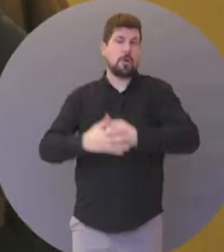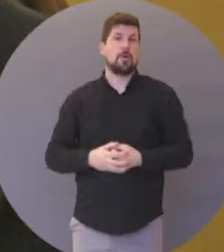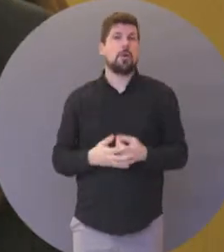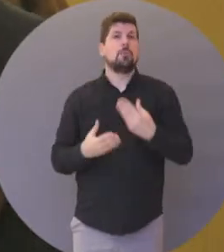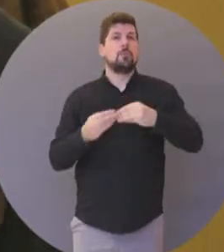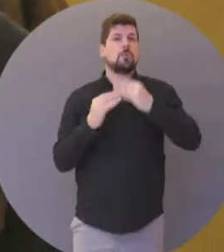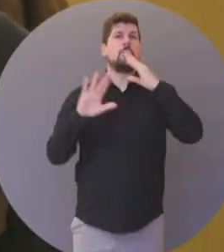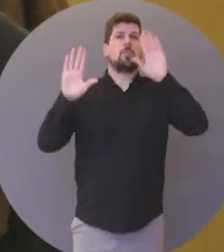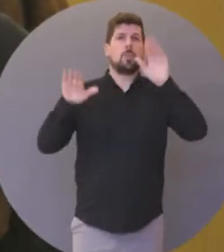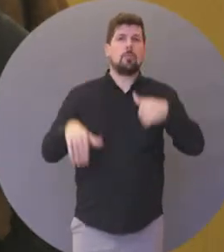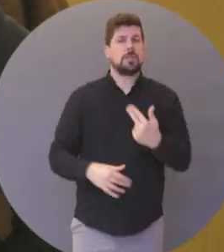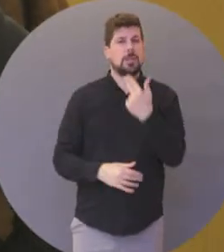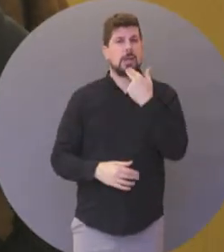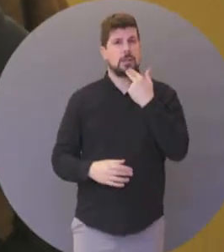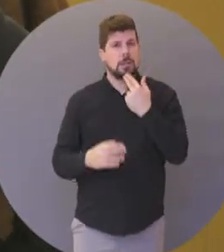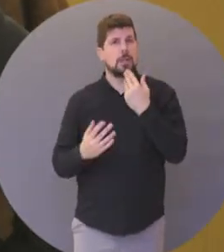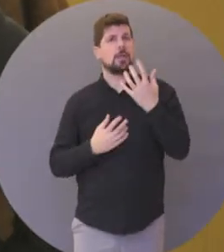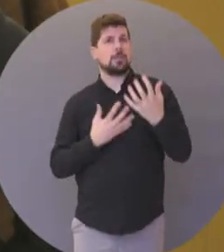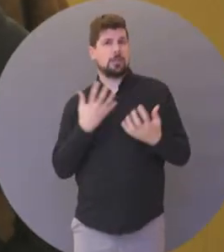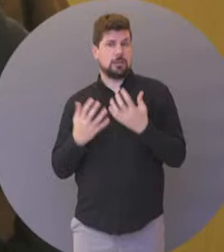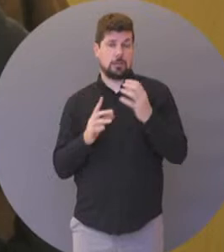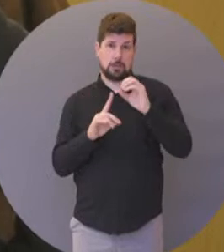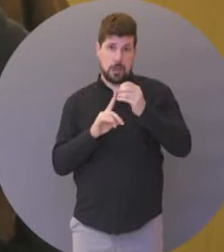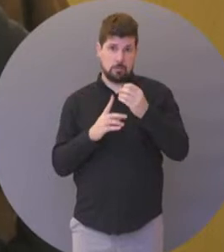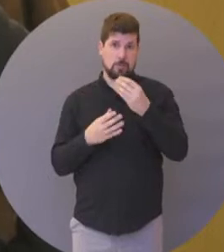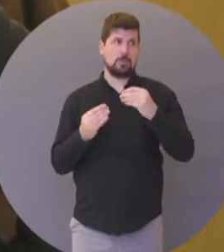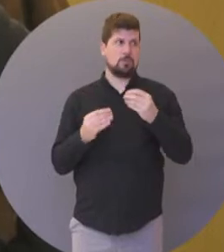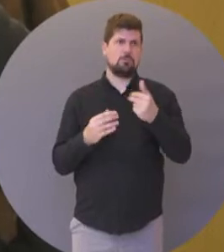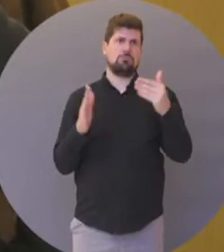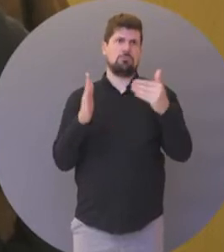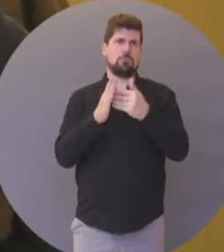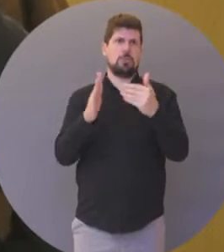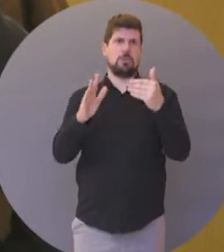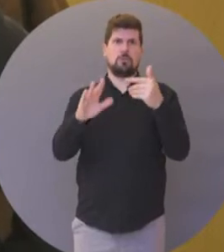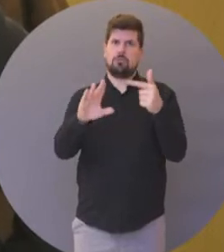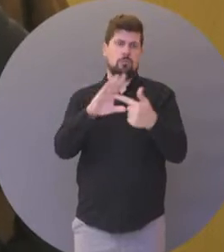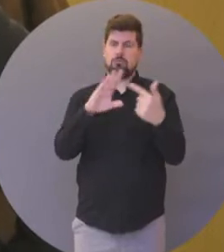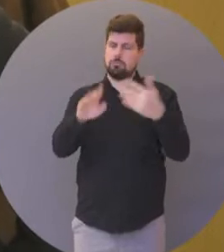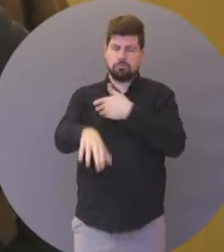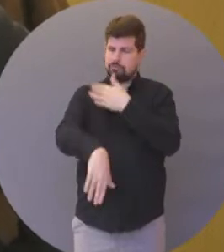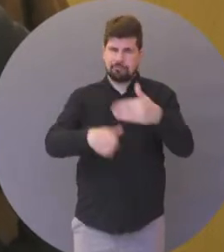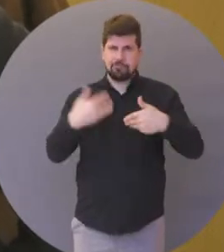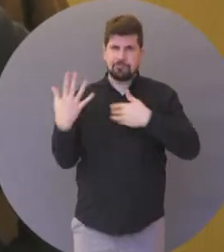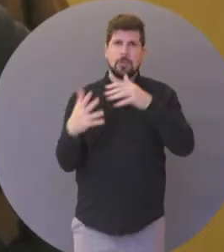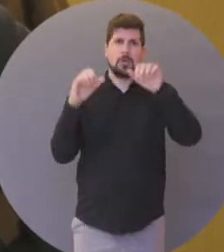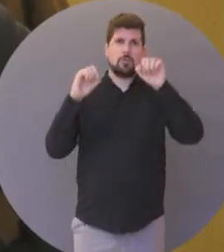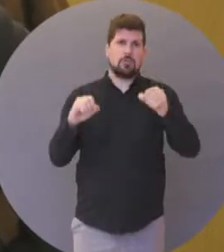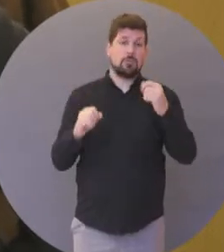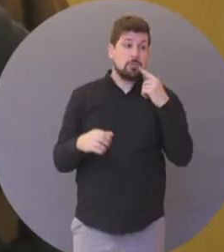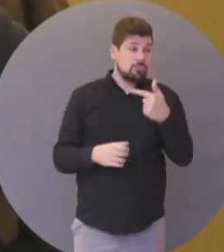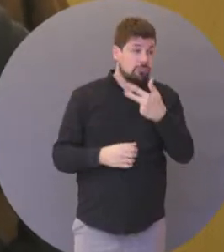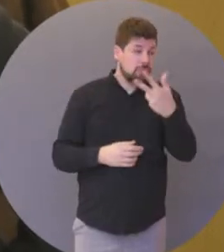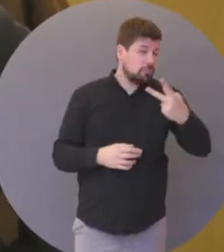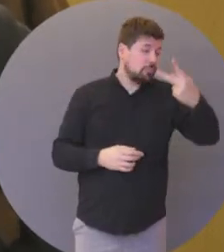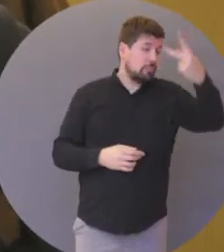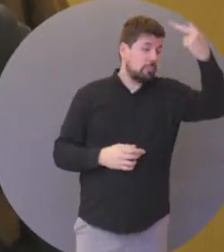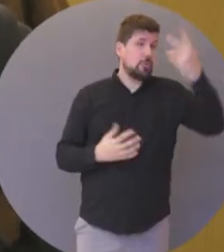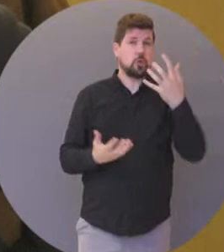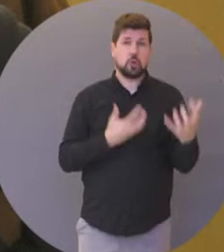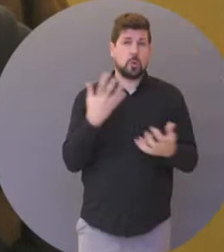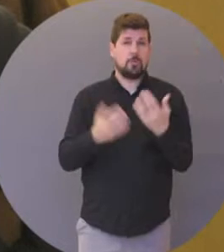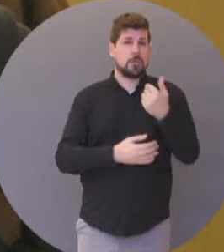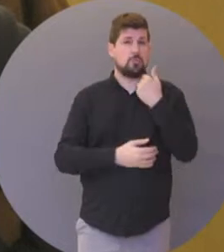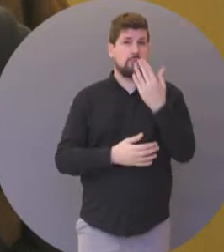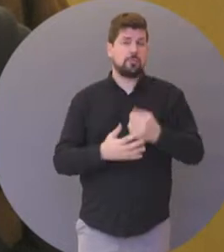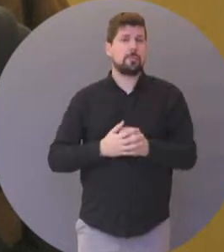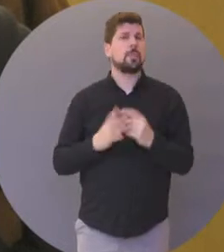de millions de logements et l'augmentation des coûts de l'énergie et des loyers de plus en plus de ménages de parviennent plus à se chauffer correctement une électricité